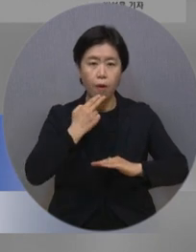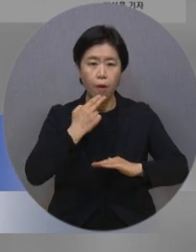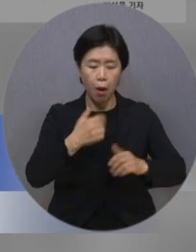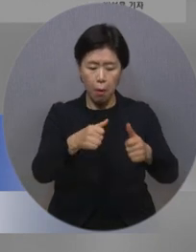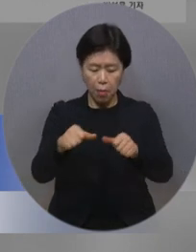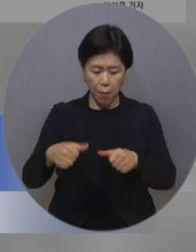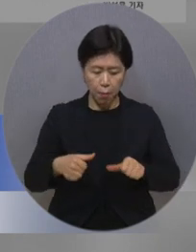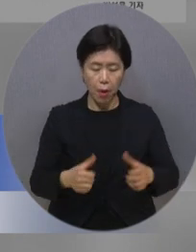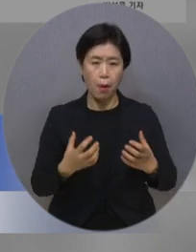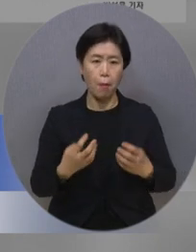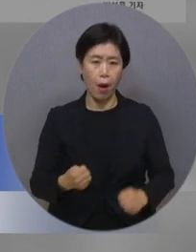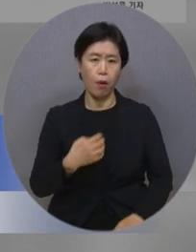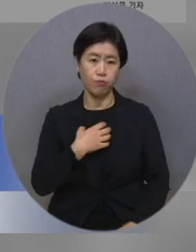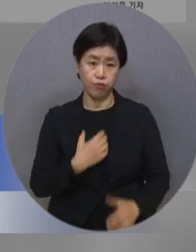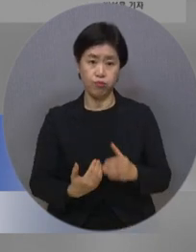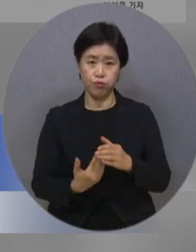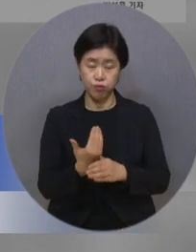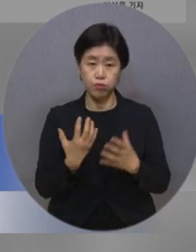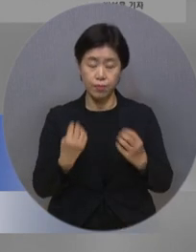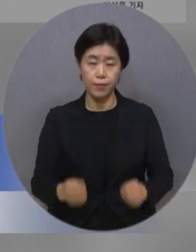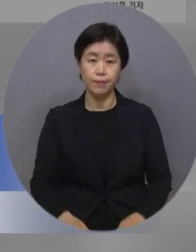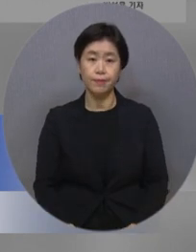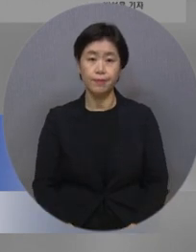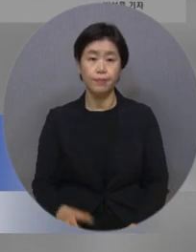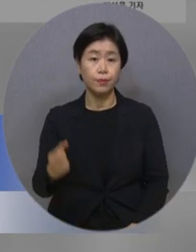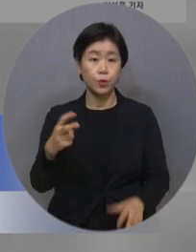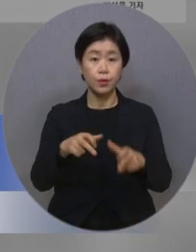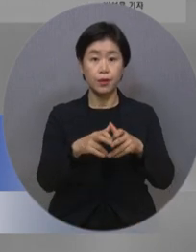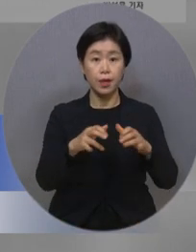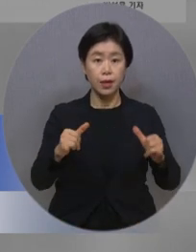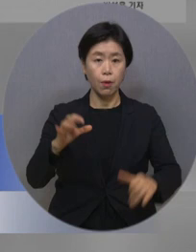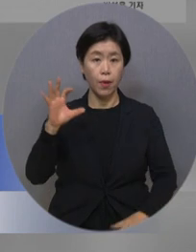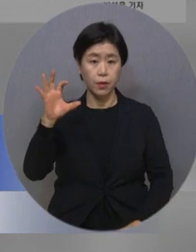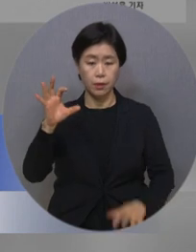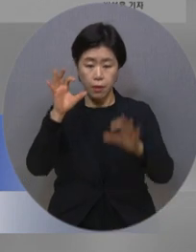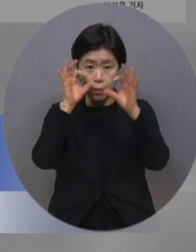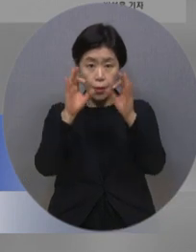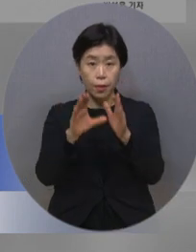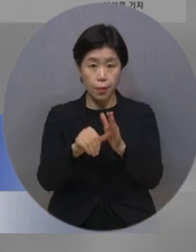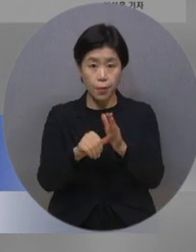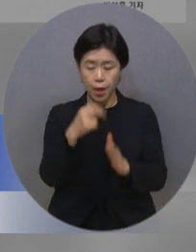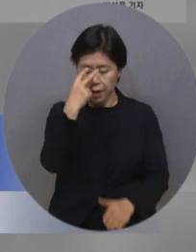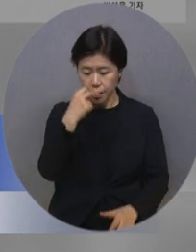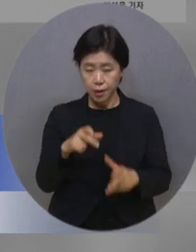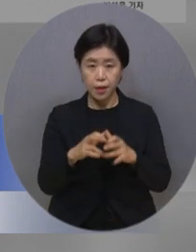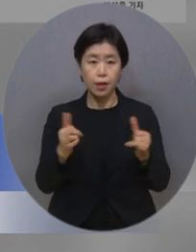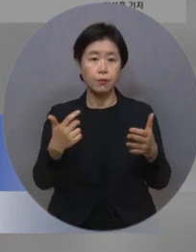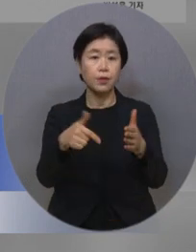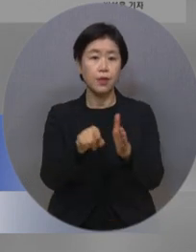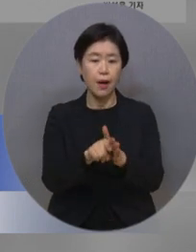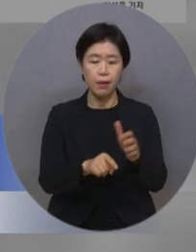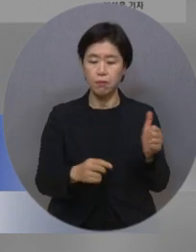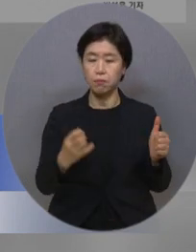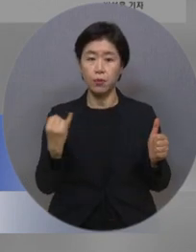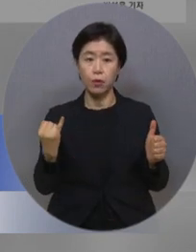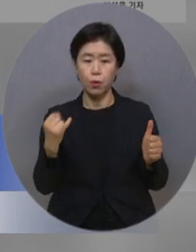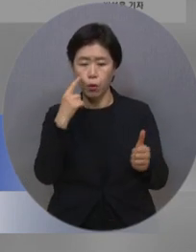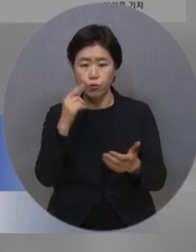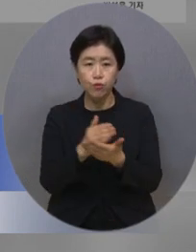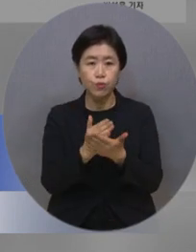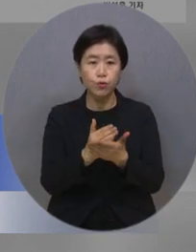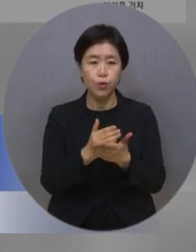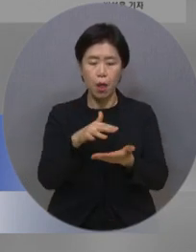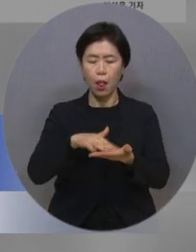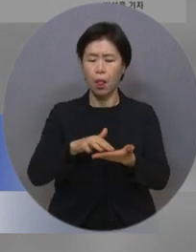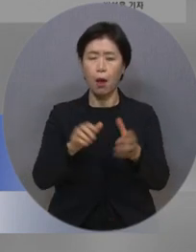안전사고의 우려가 있었습니다 또한 장애인 화장실의 경우이 시각장애인을 위한 성별 구분용 점자